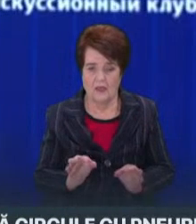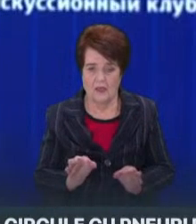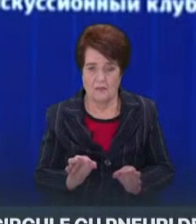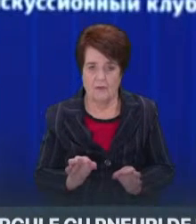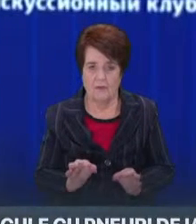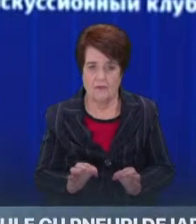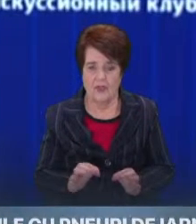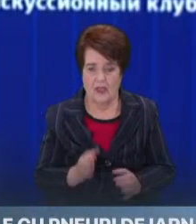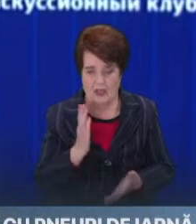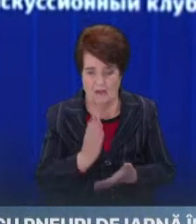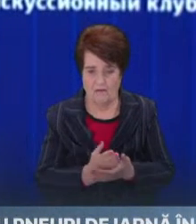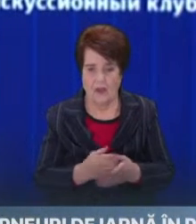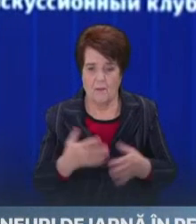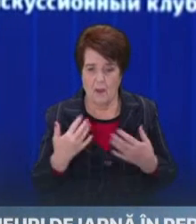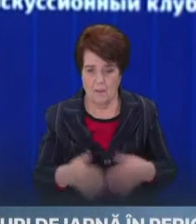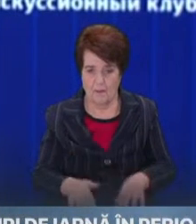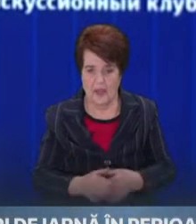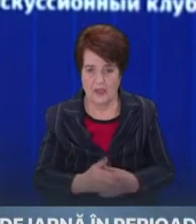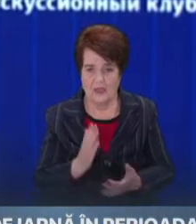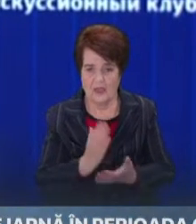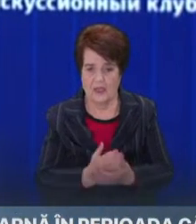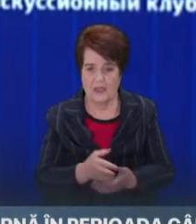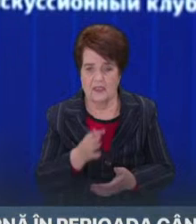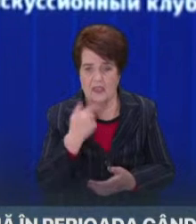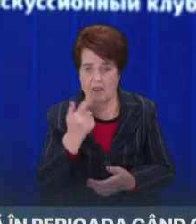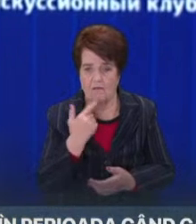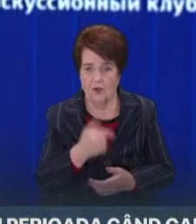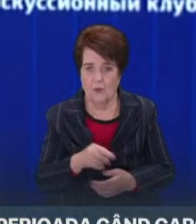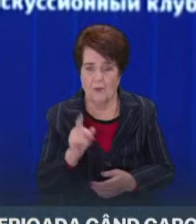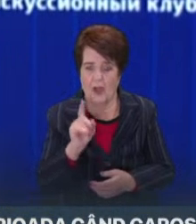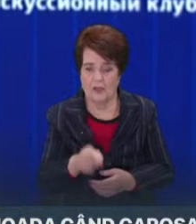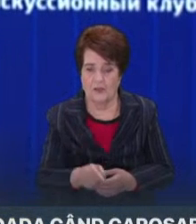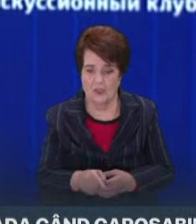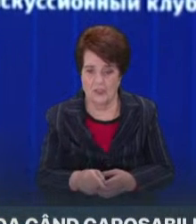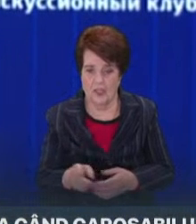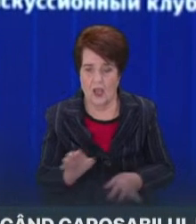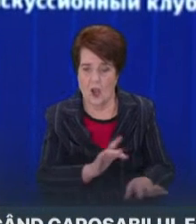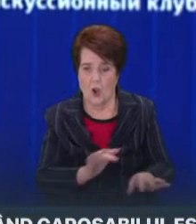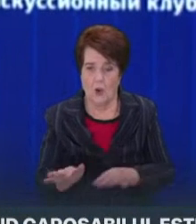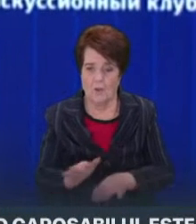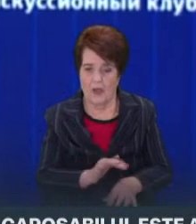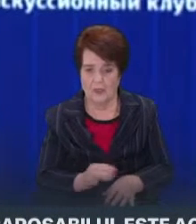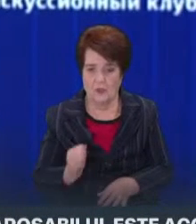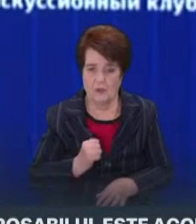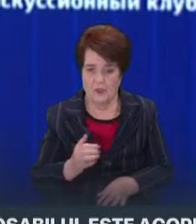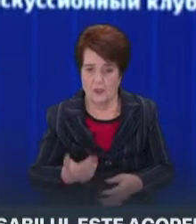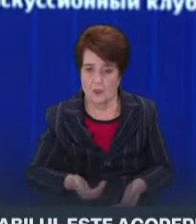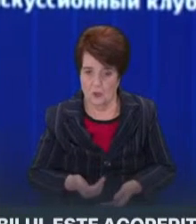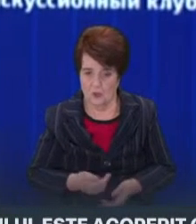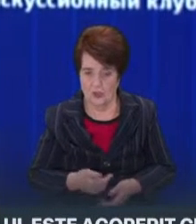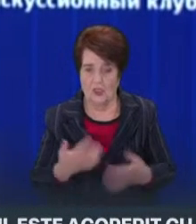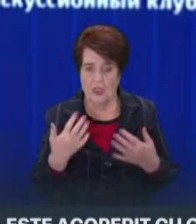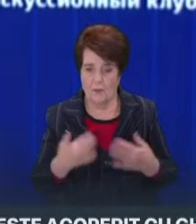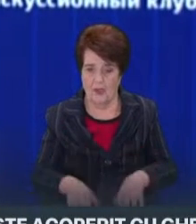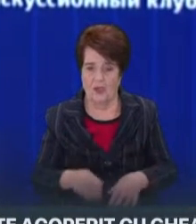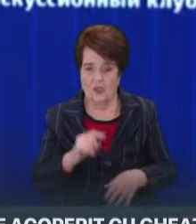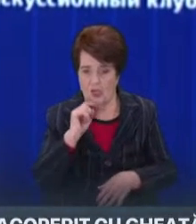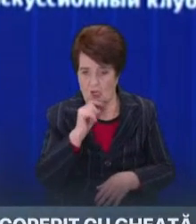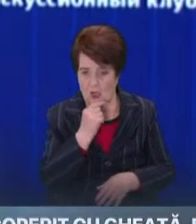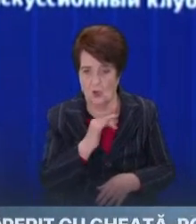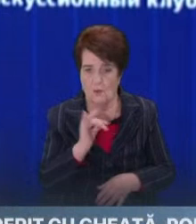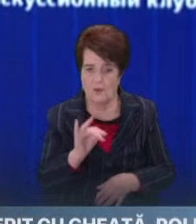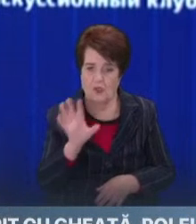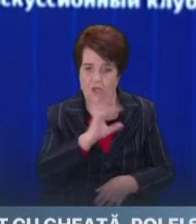Bineînțeles că avem pierderi și în primul rând este vorba despre cele asociate operațiuni militare speciale. Sunt și pierderi economice, dar sunt